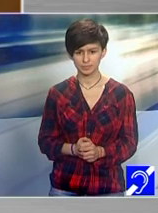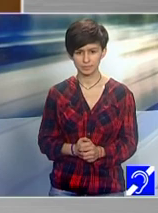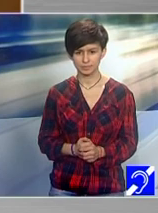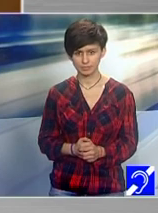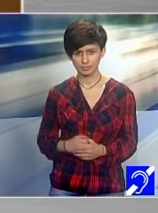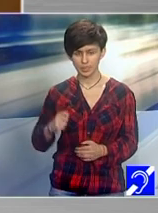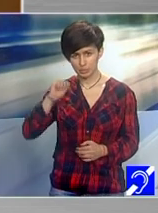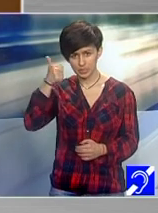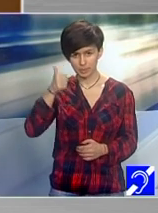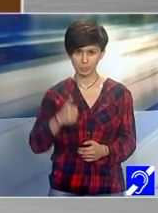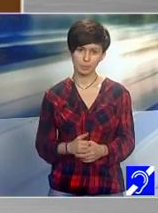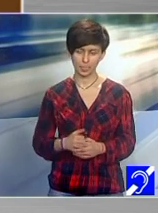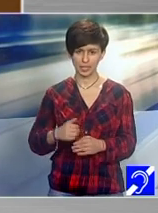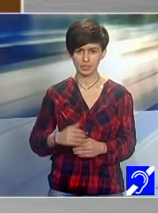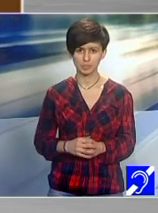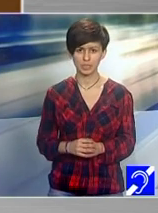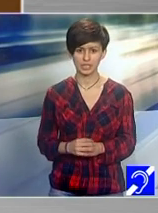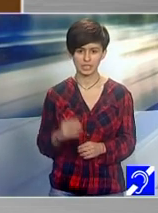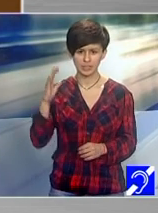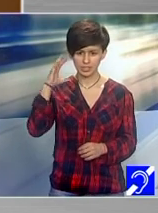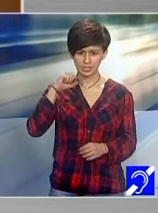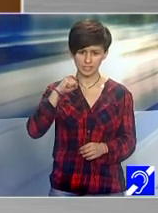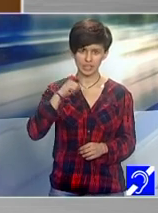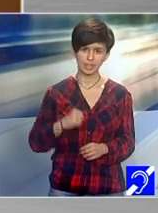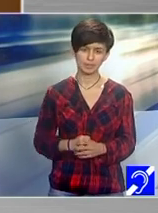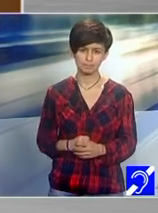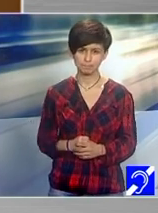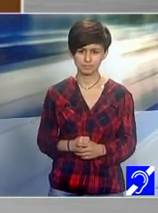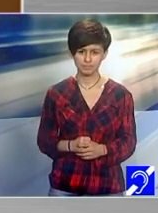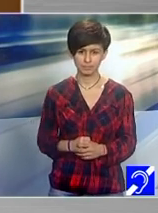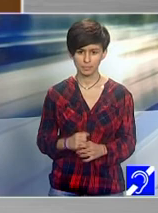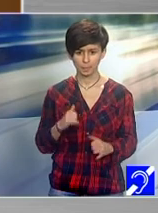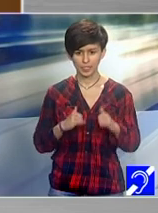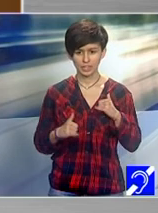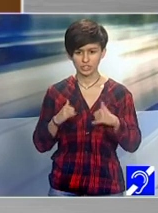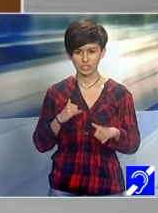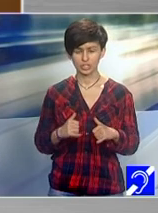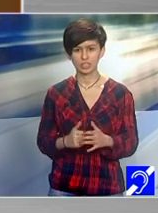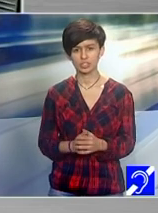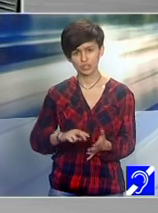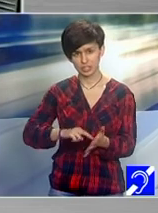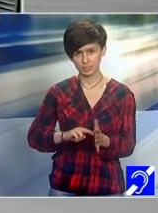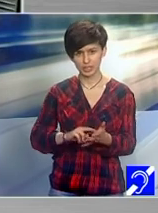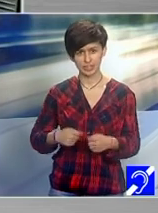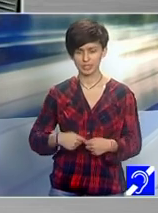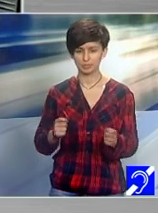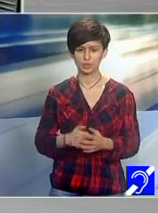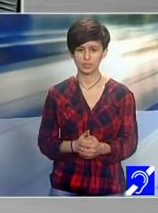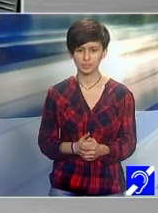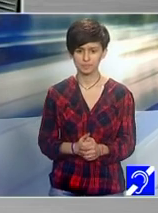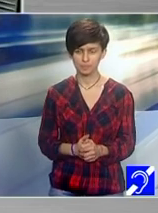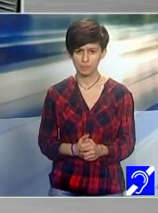până mâine seară și joi să pregătim... Suntem foarte curioși să vedem cine va fi câștigătorii din acest an. Avem foarte